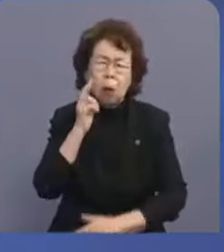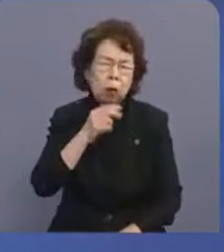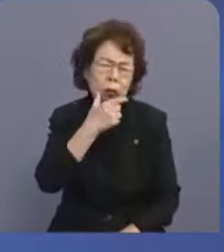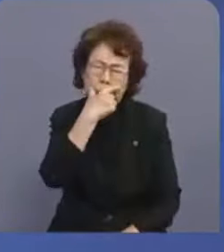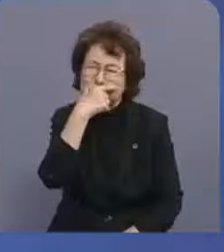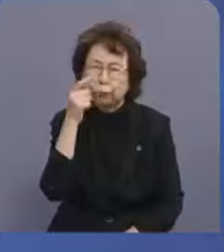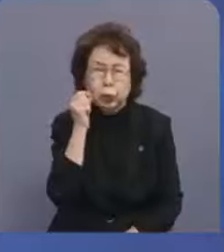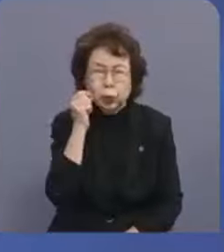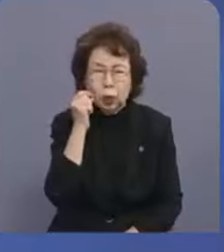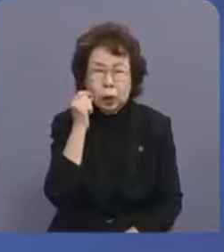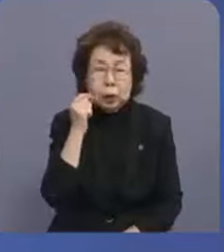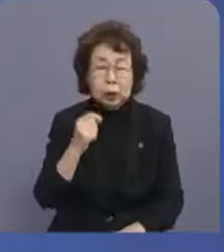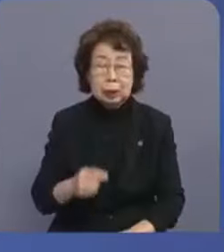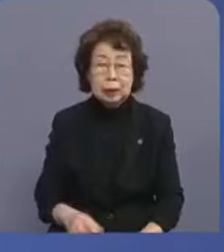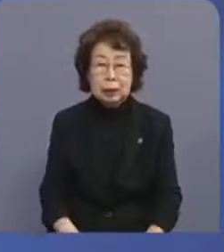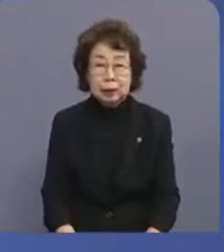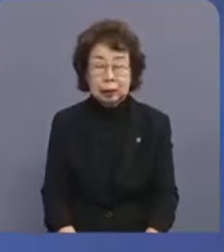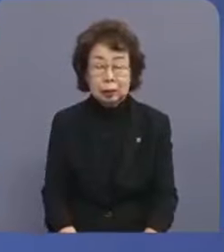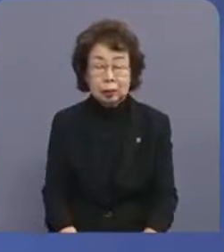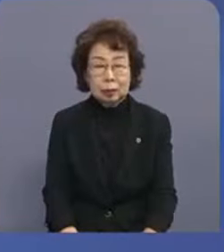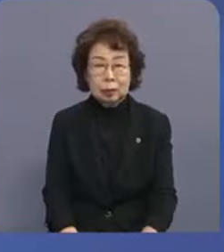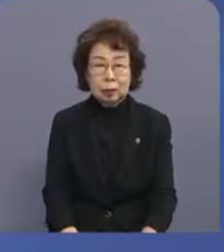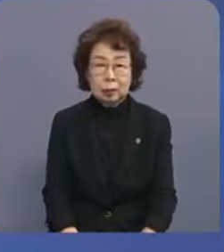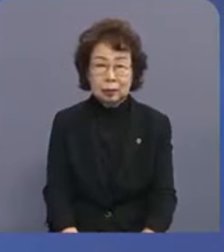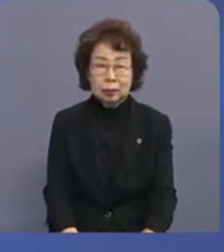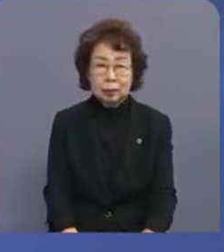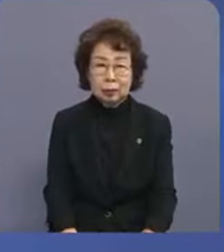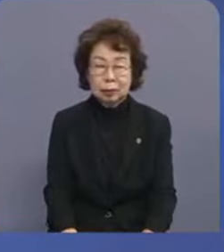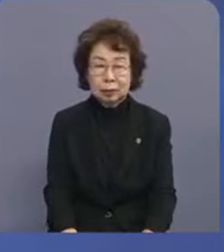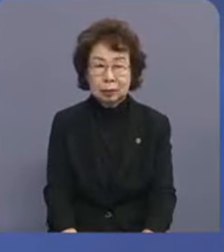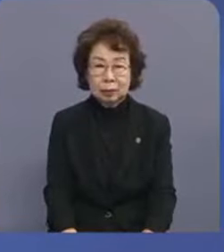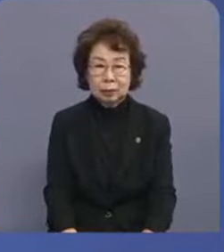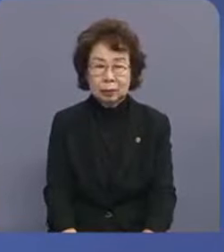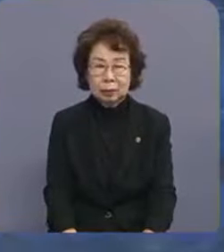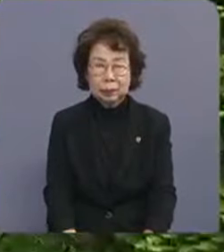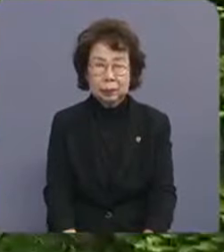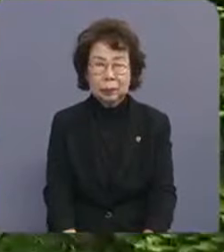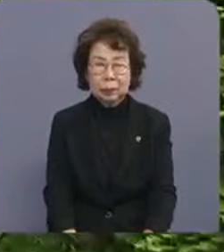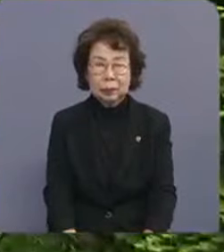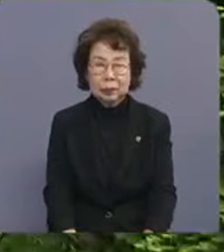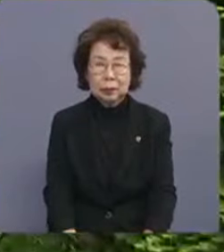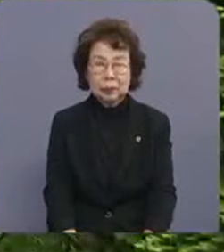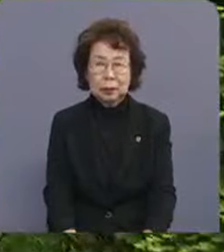턱없이 부족한 실정입니다. 보도에 김아란의 기자입니다.